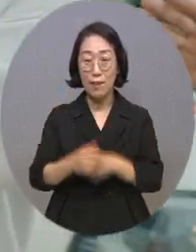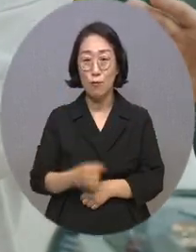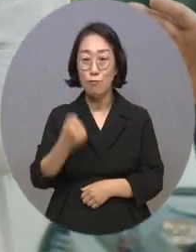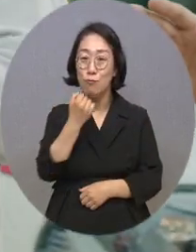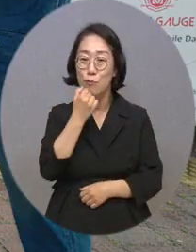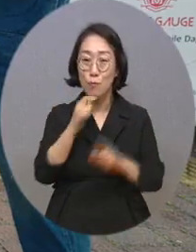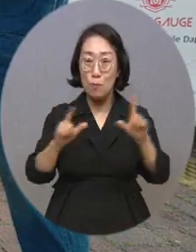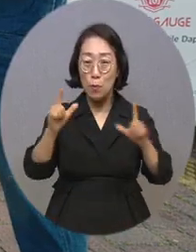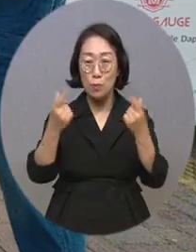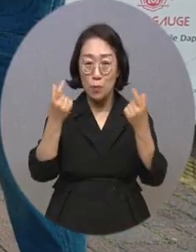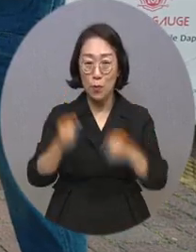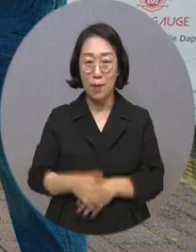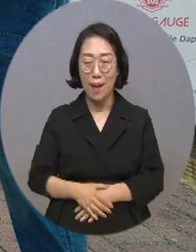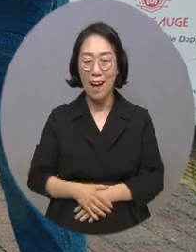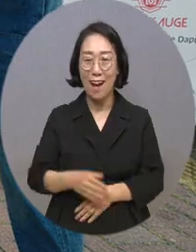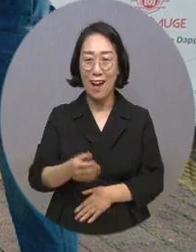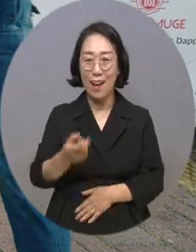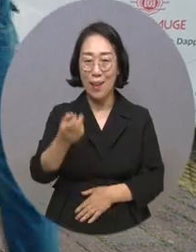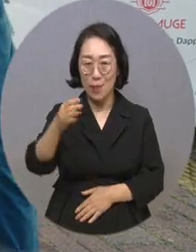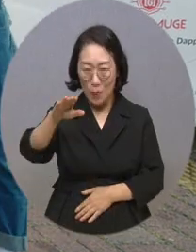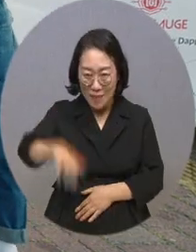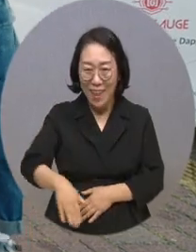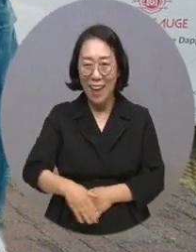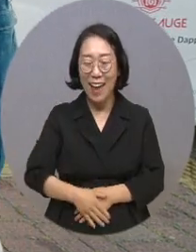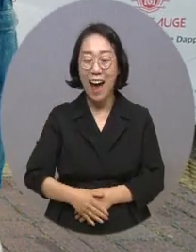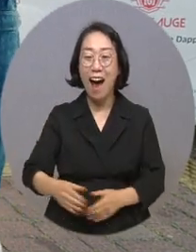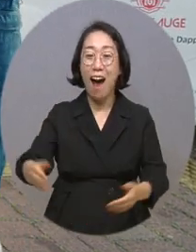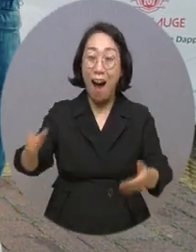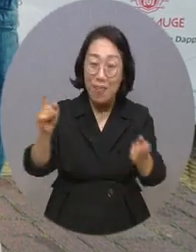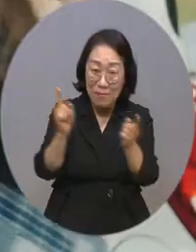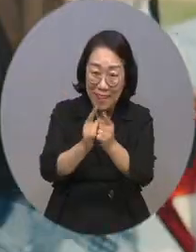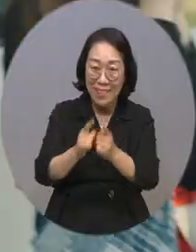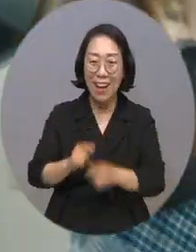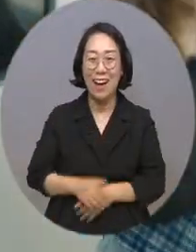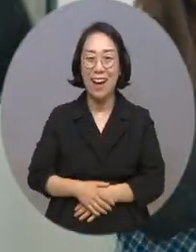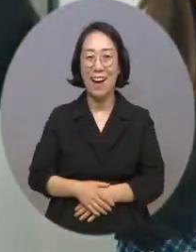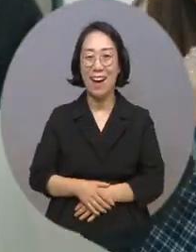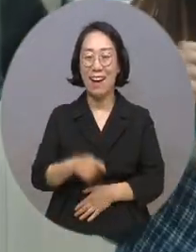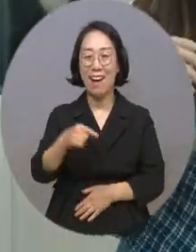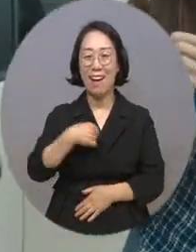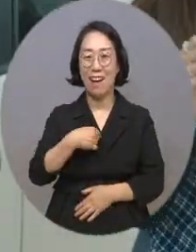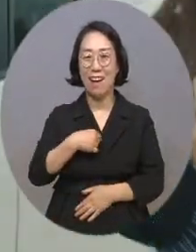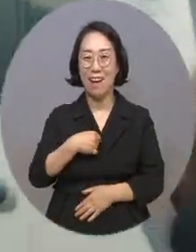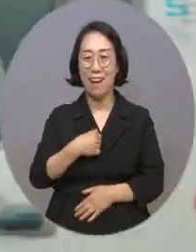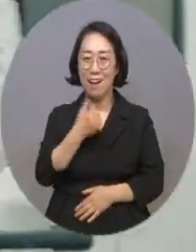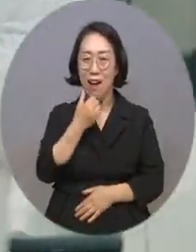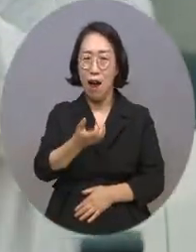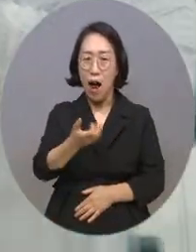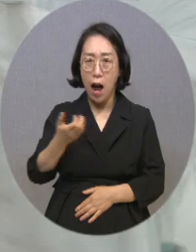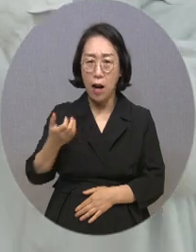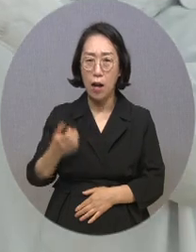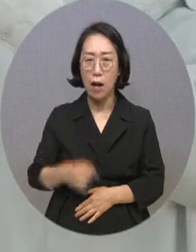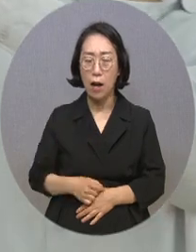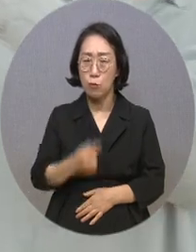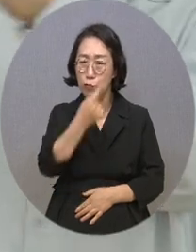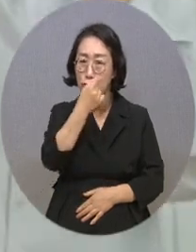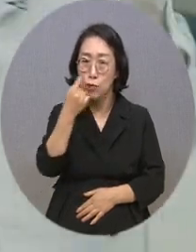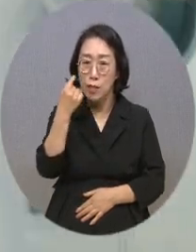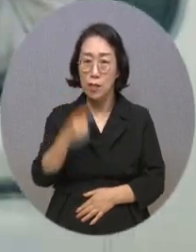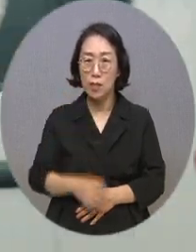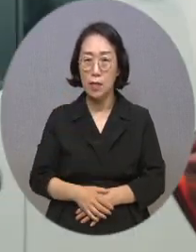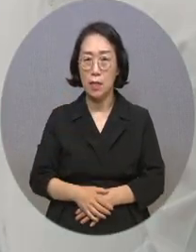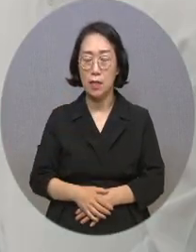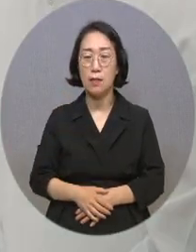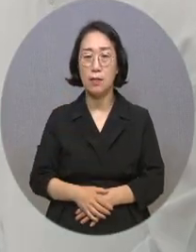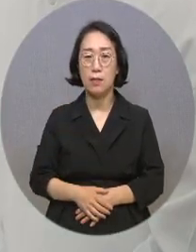근데 느낌 알겠다. 어. 동생. 아니, 여기서 만나는 거야? 아이, 어쩐지 약간 이 눈이.